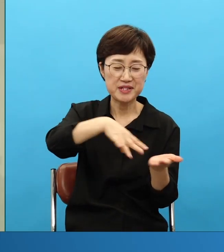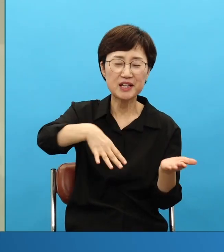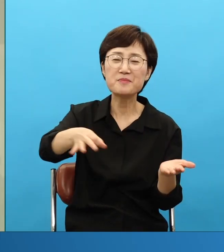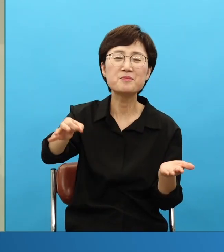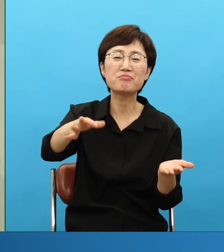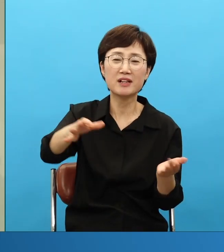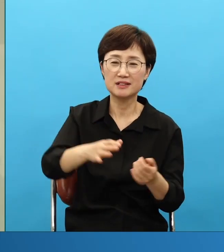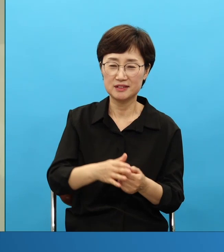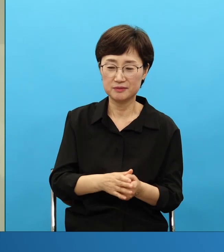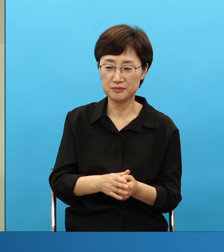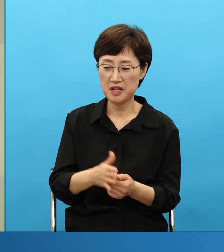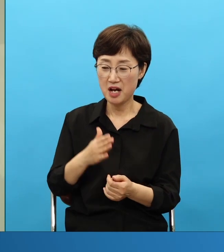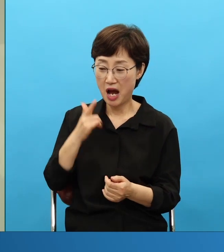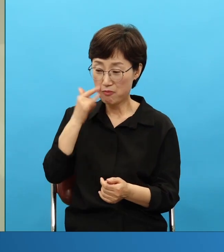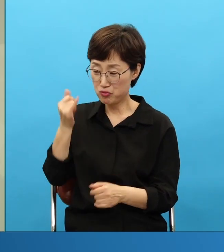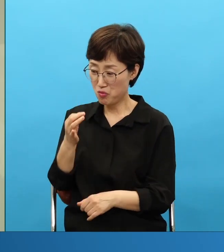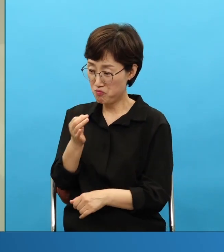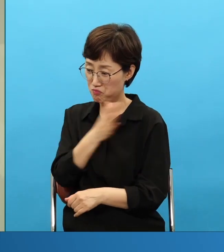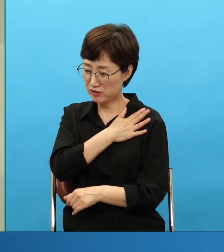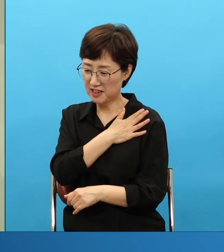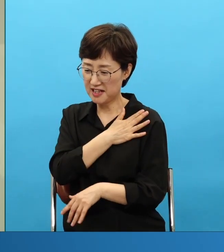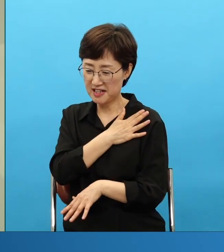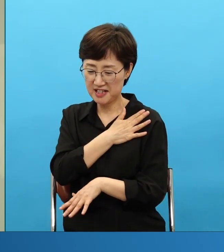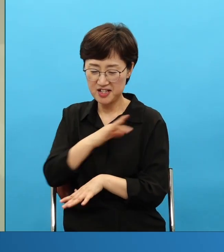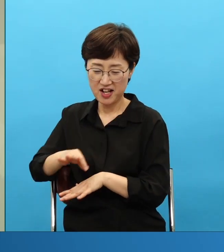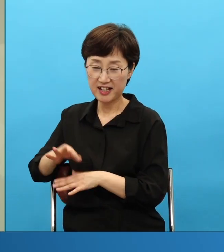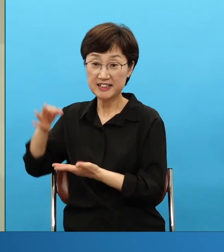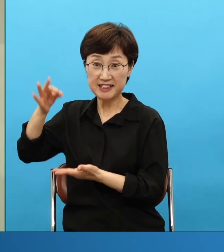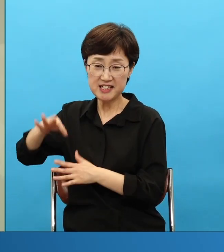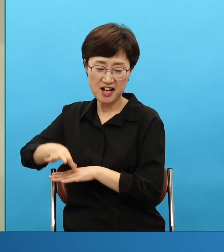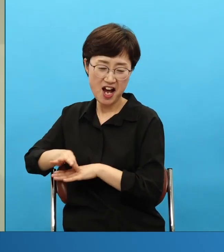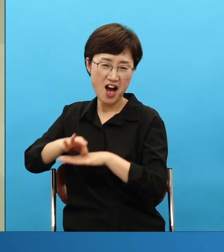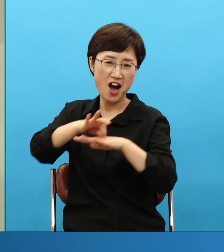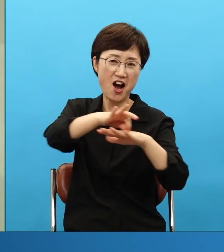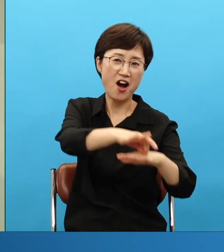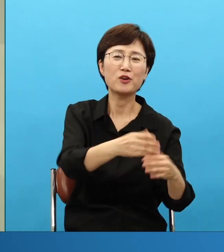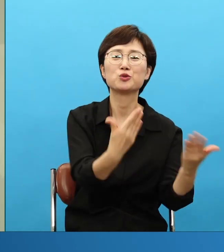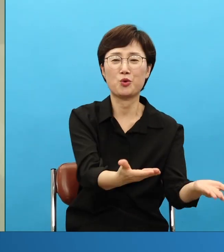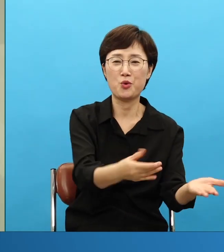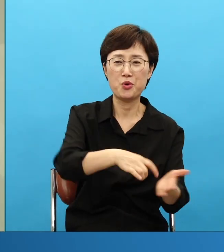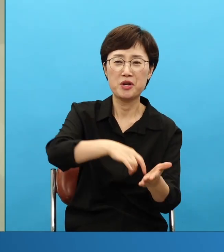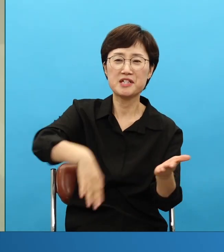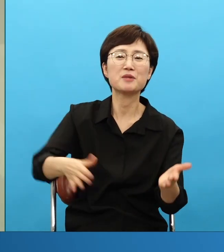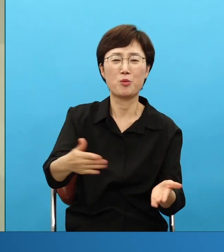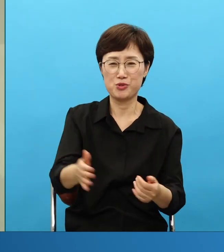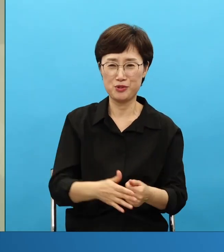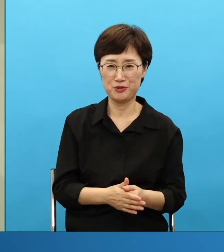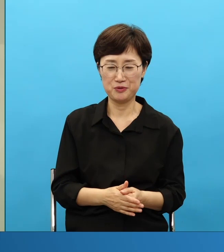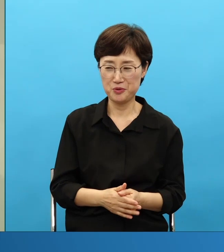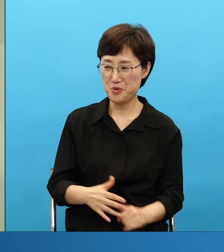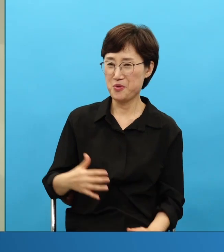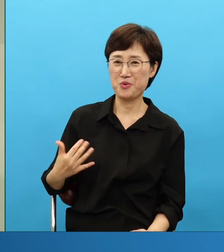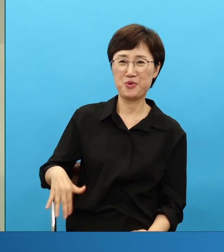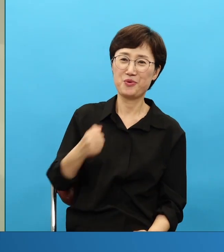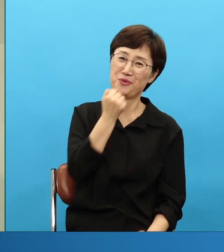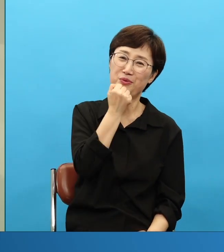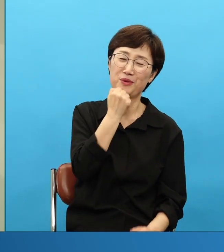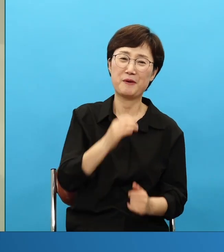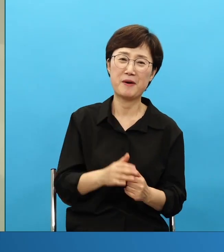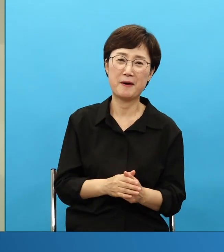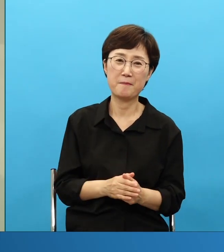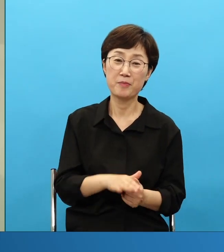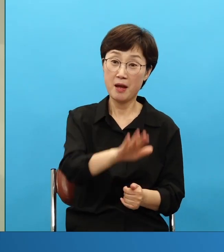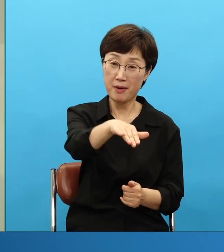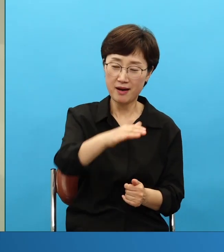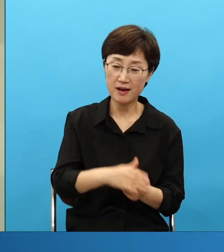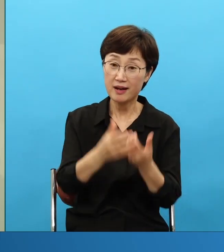here in Hong Kong. 부자들 다 오겠네 내려. And I said that means that all the rich people are going to come here. 여러분 회사를 자녀에게 주는데 40% 50% 뺏어가